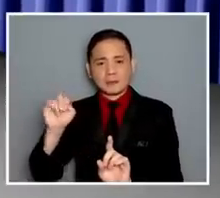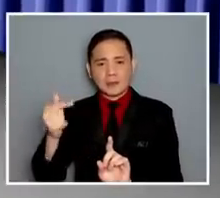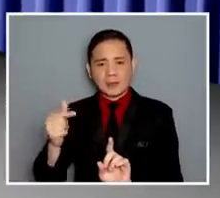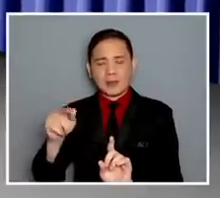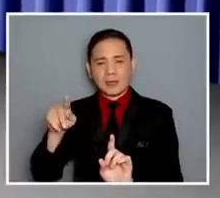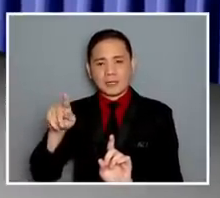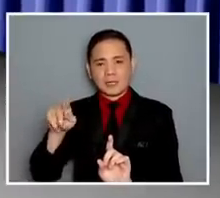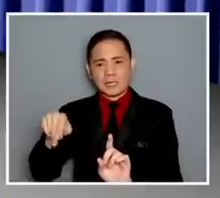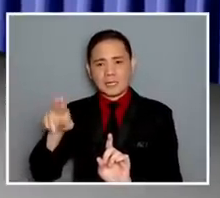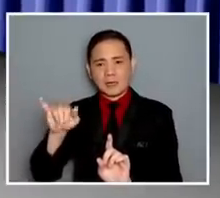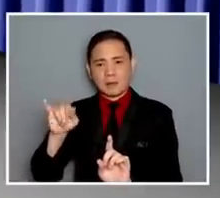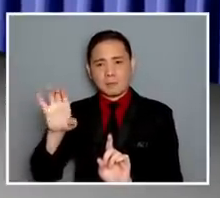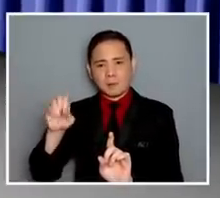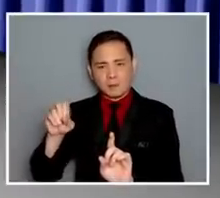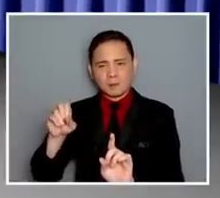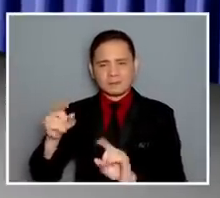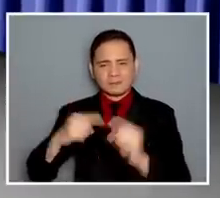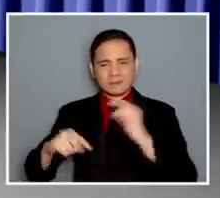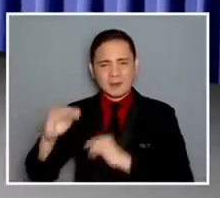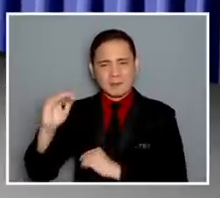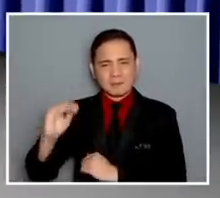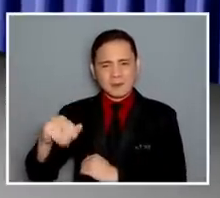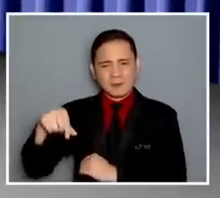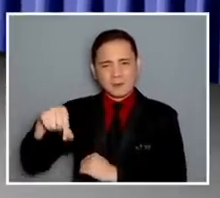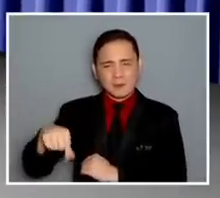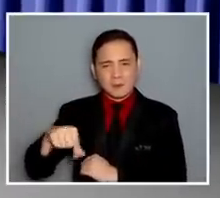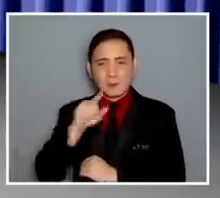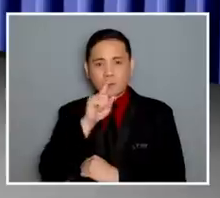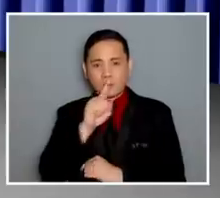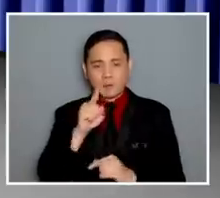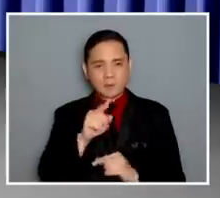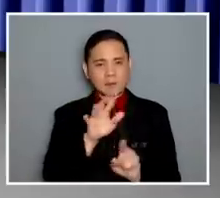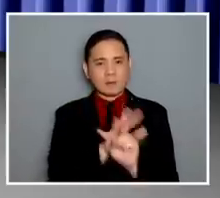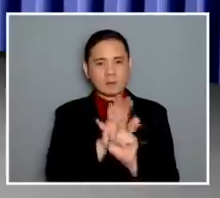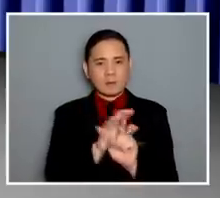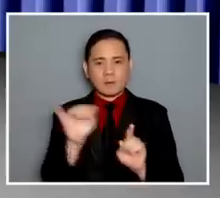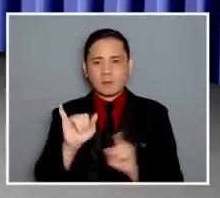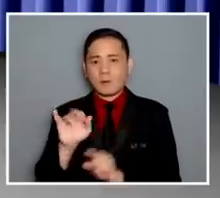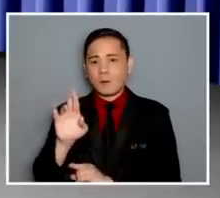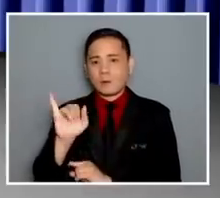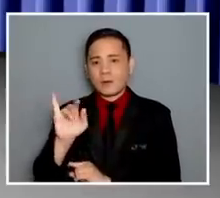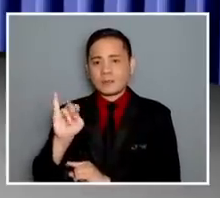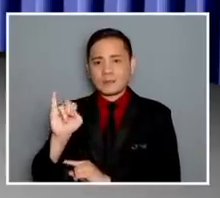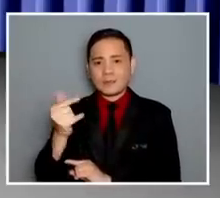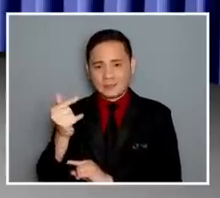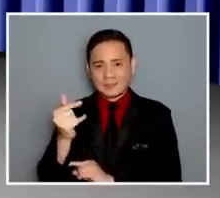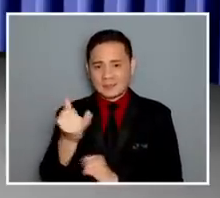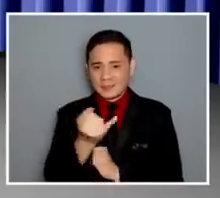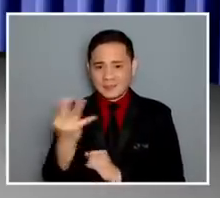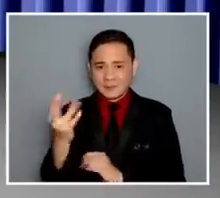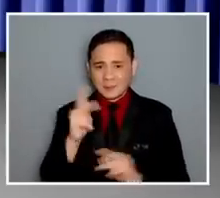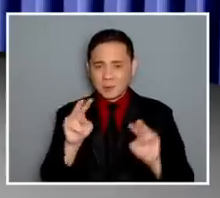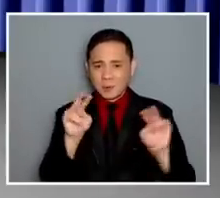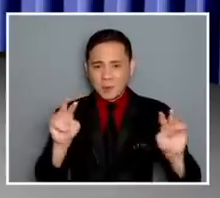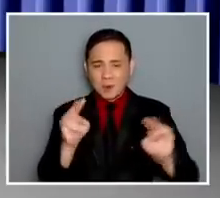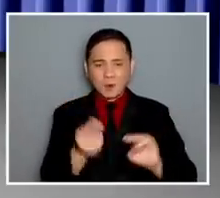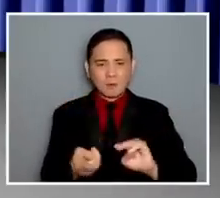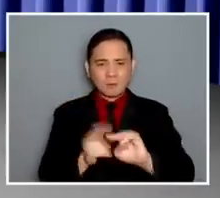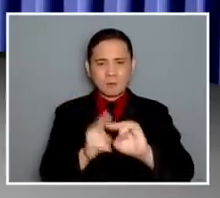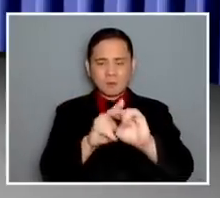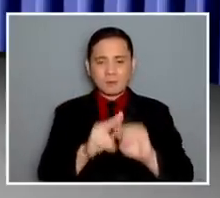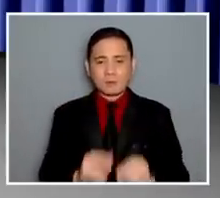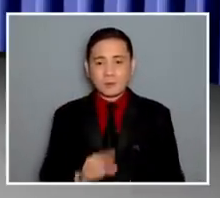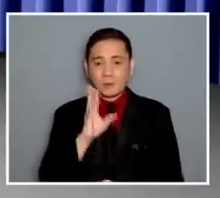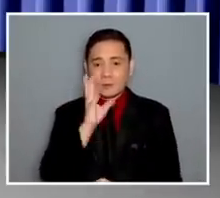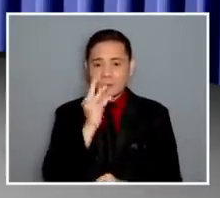sa ratings. Kabilang sa mga pinag-usapan ang dekalibring pag-arte ni na Miles Ocampo at Coco Martin. Nagpapatrol,